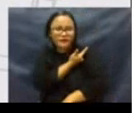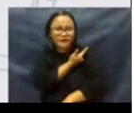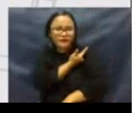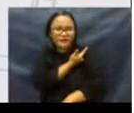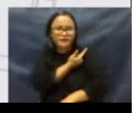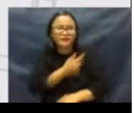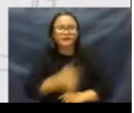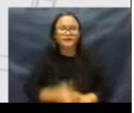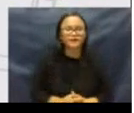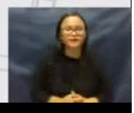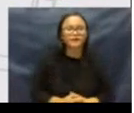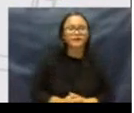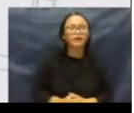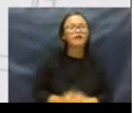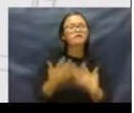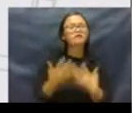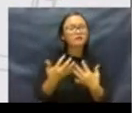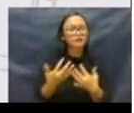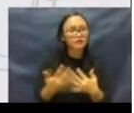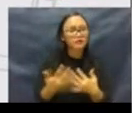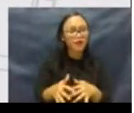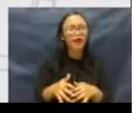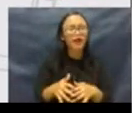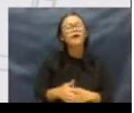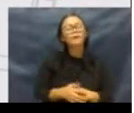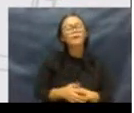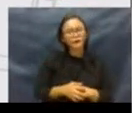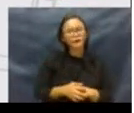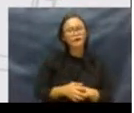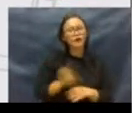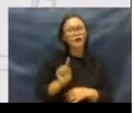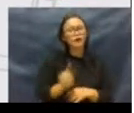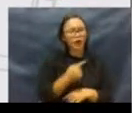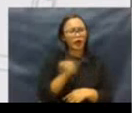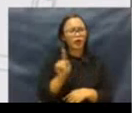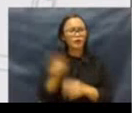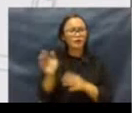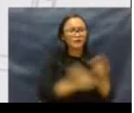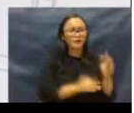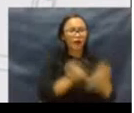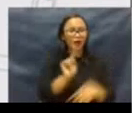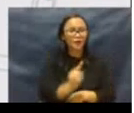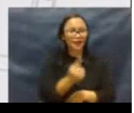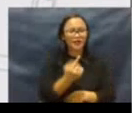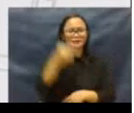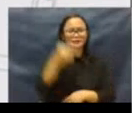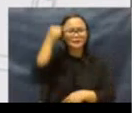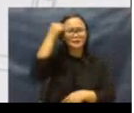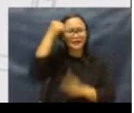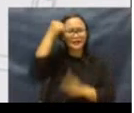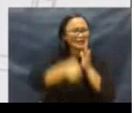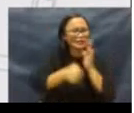Seperti tadi yang sudah diperkenalkan, saya akan mulai dengan apa itu berpikir kritis.